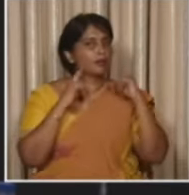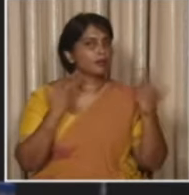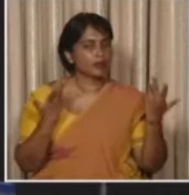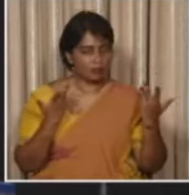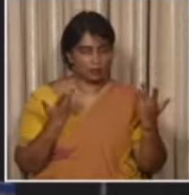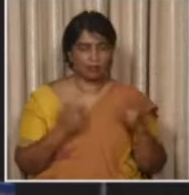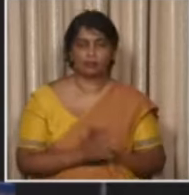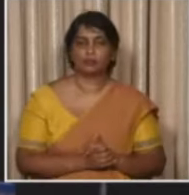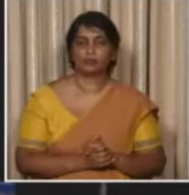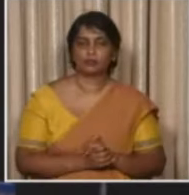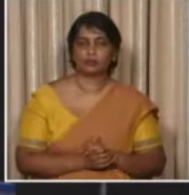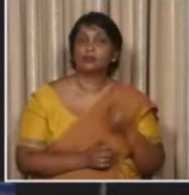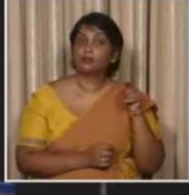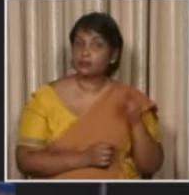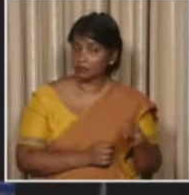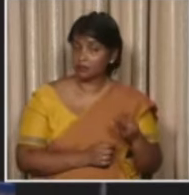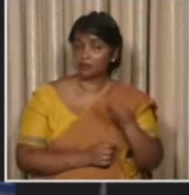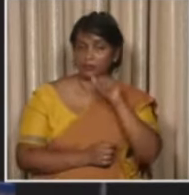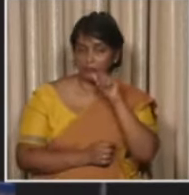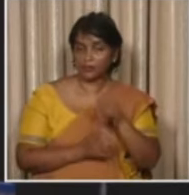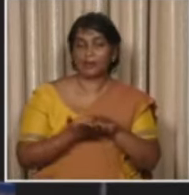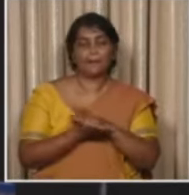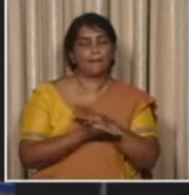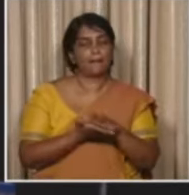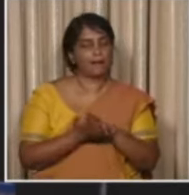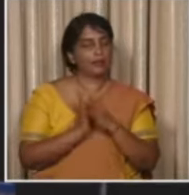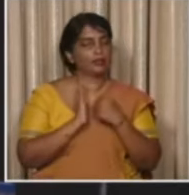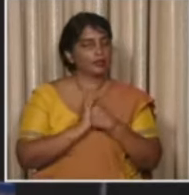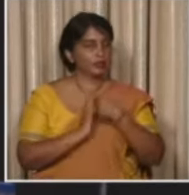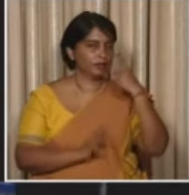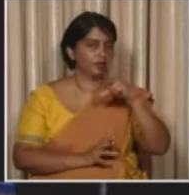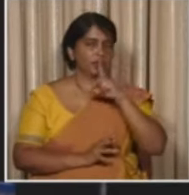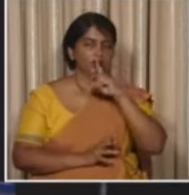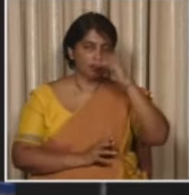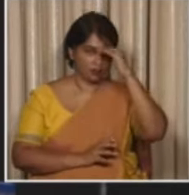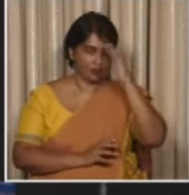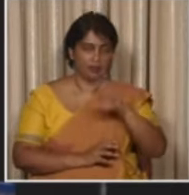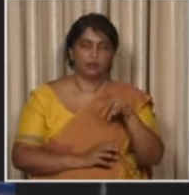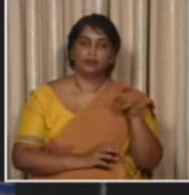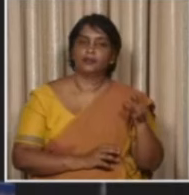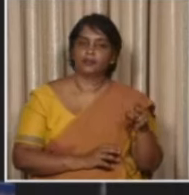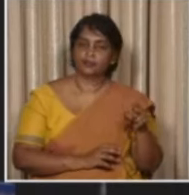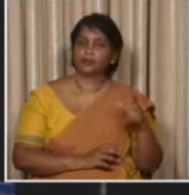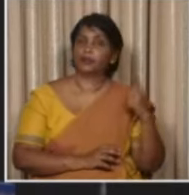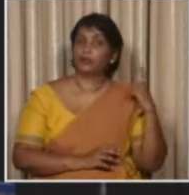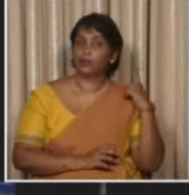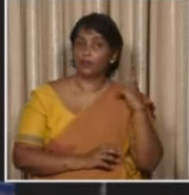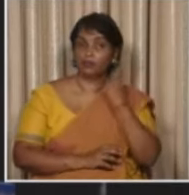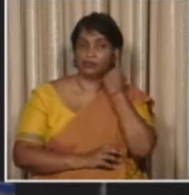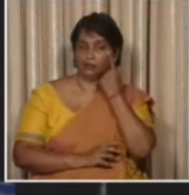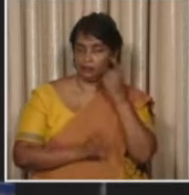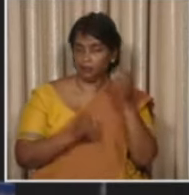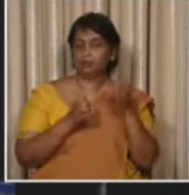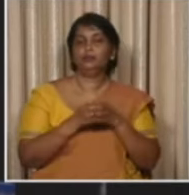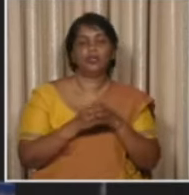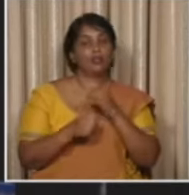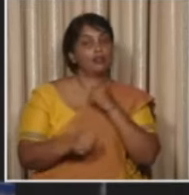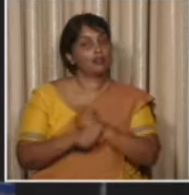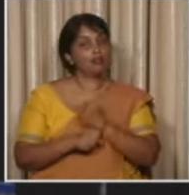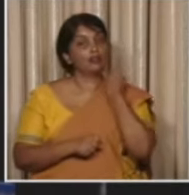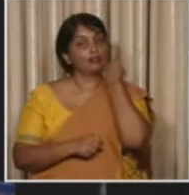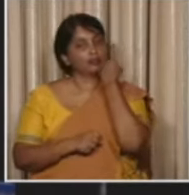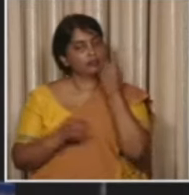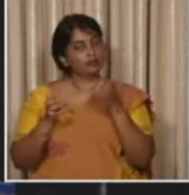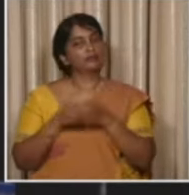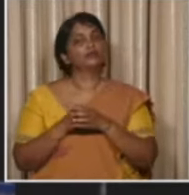වගේම මේක ඉතාමත් පැහැදිලි ගරු නියෝජ්‍ය කතානායකතුමනි හමුදා බුද්ධ්‍යාංශත් රාජ්‍ය බුද්ධ්‍යාංශත්